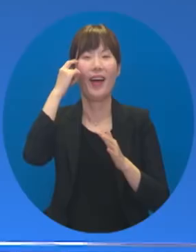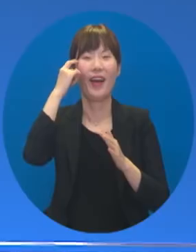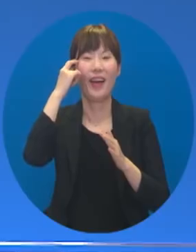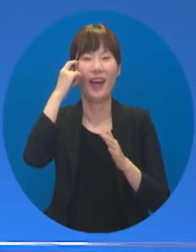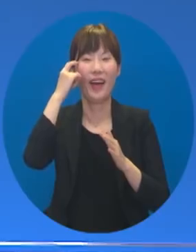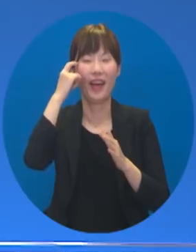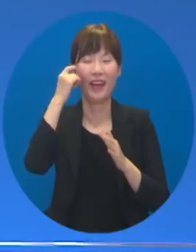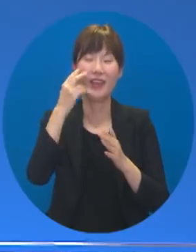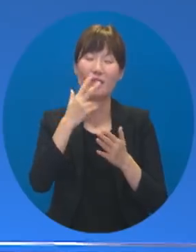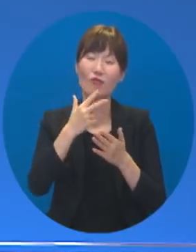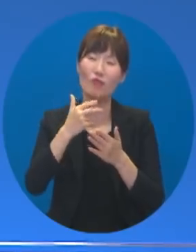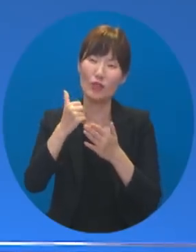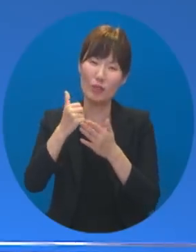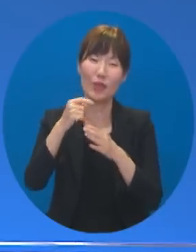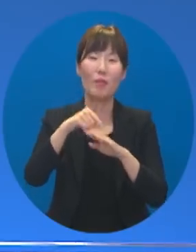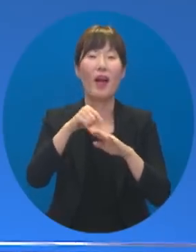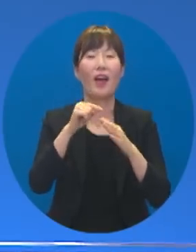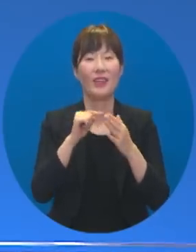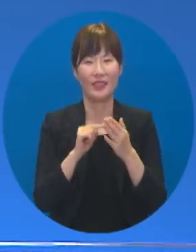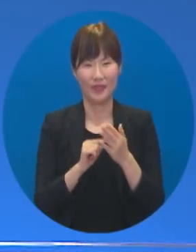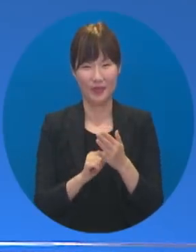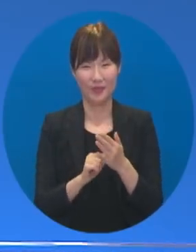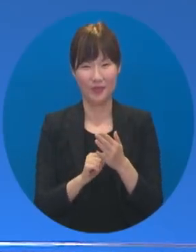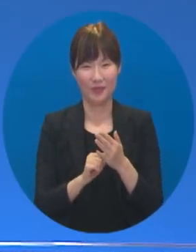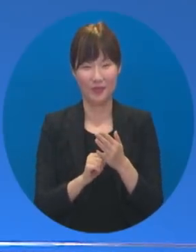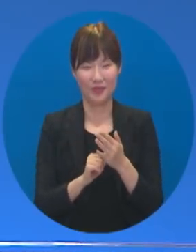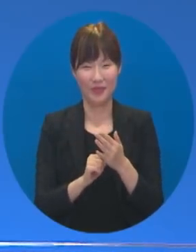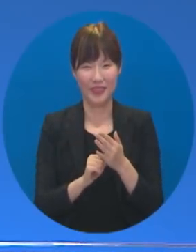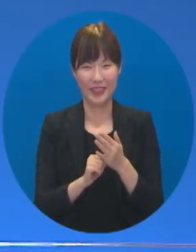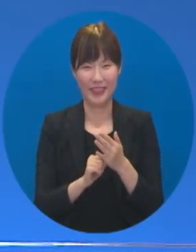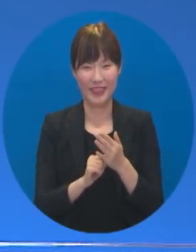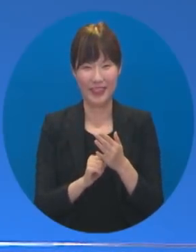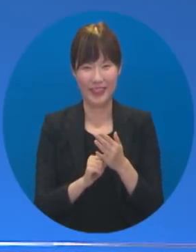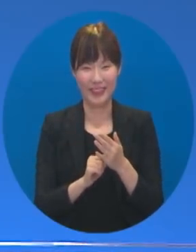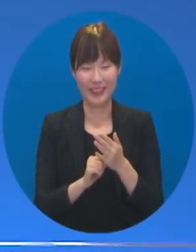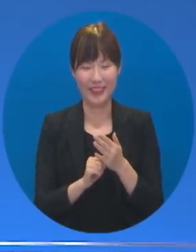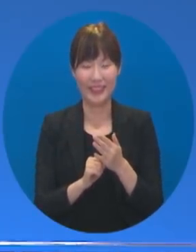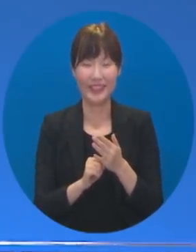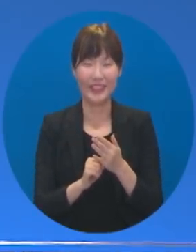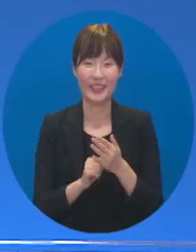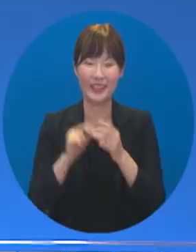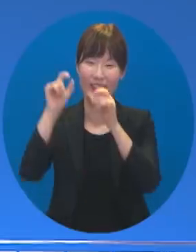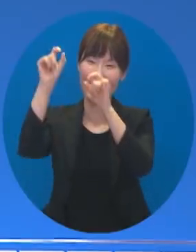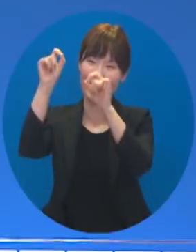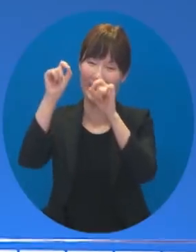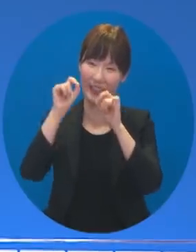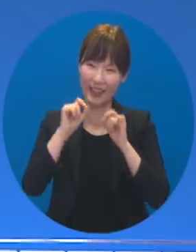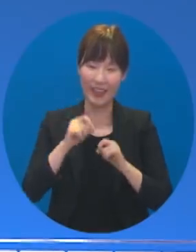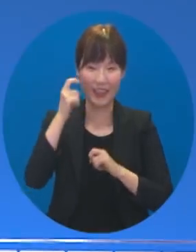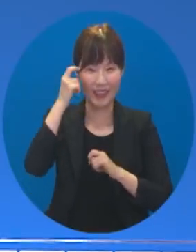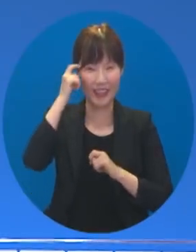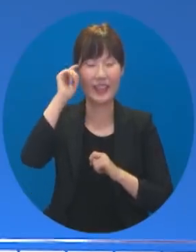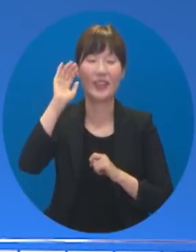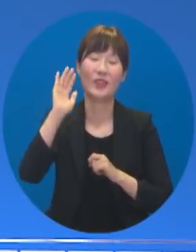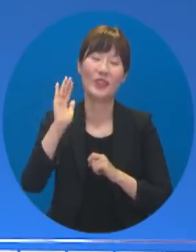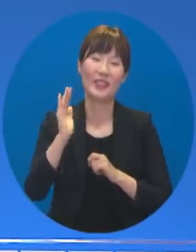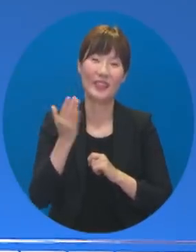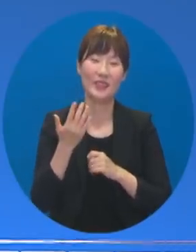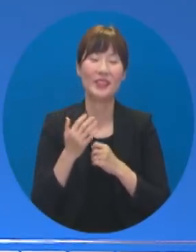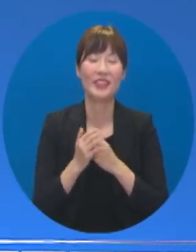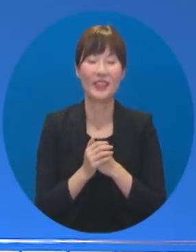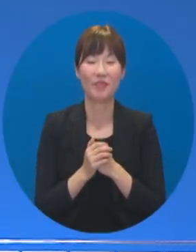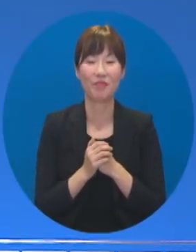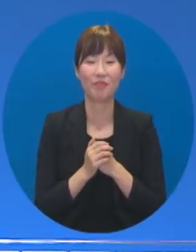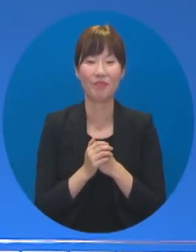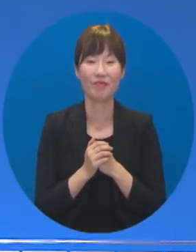이게 주님의 마음이구나. 이게 주님의 마음이구나. 이게 주님께서 나에게 깨닫게